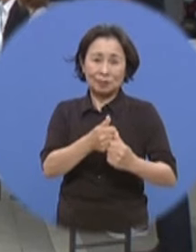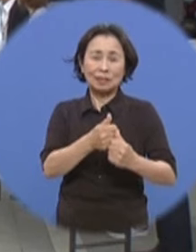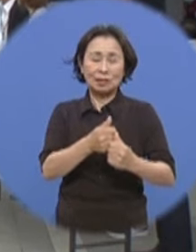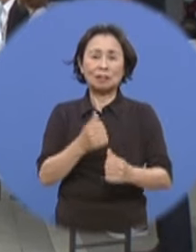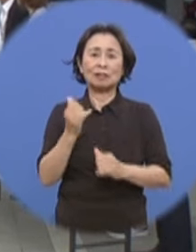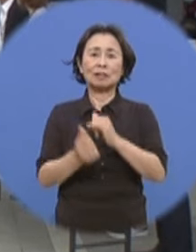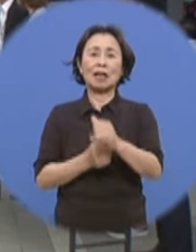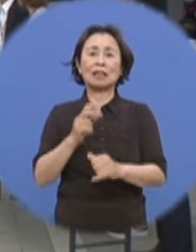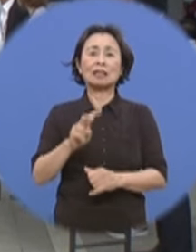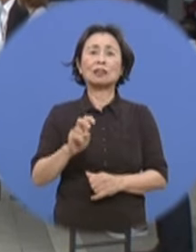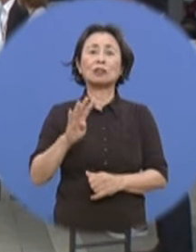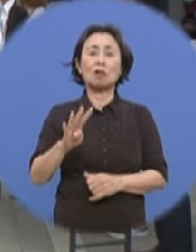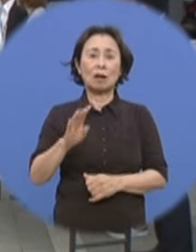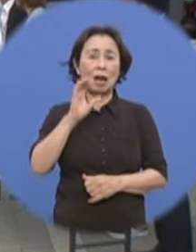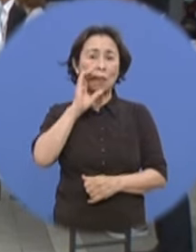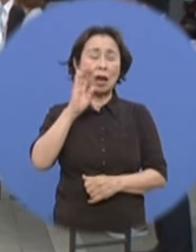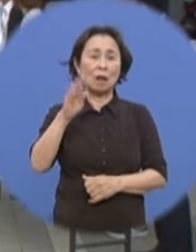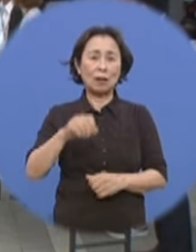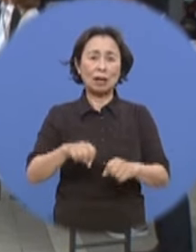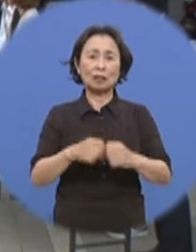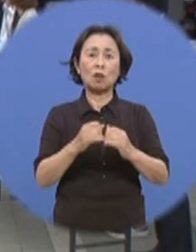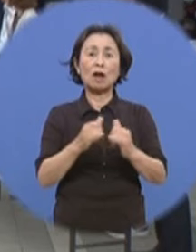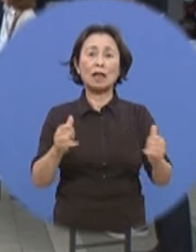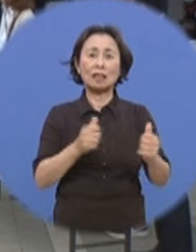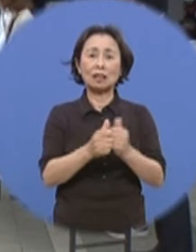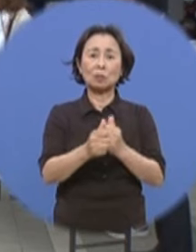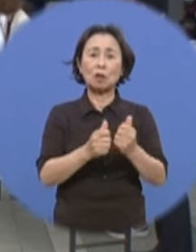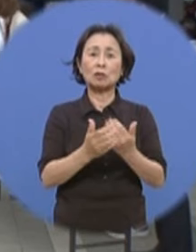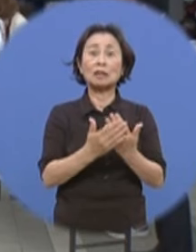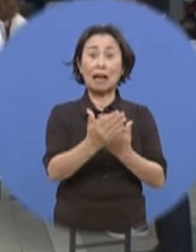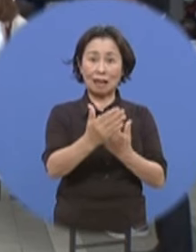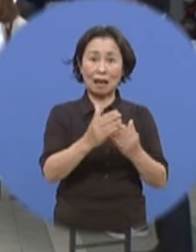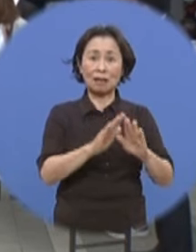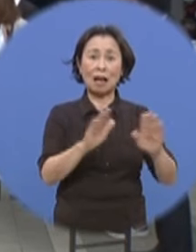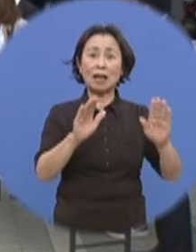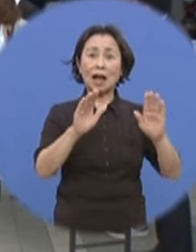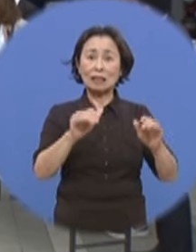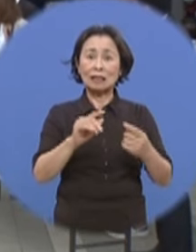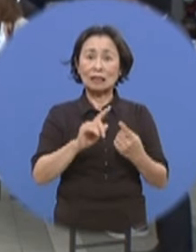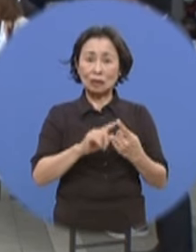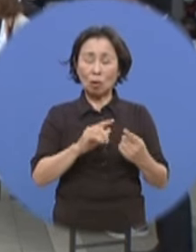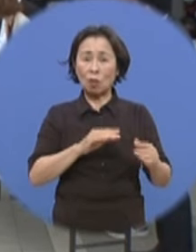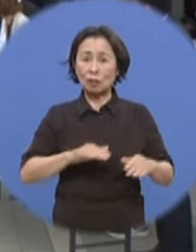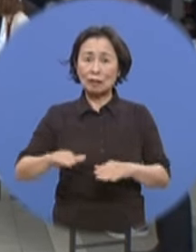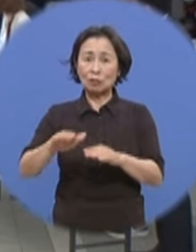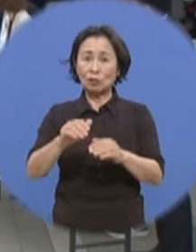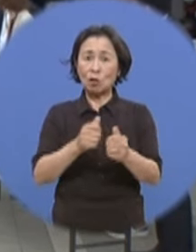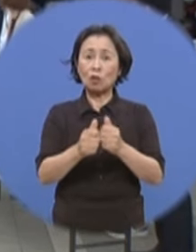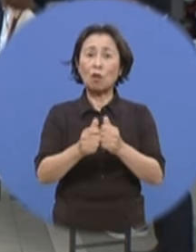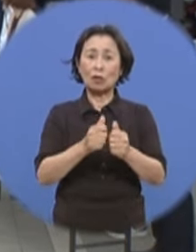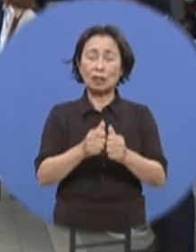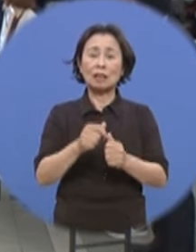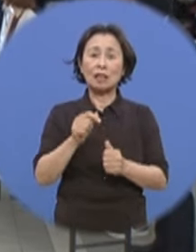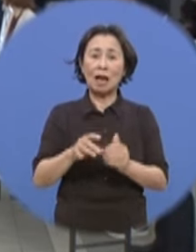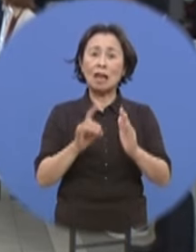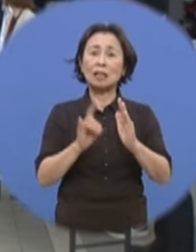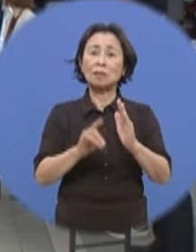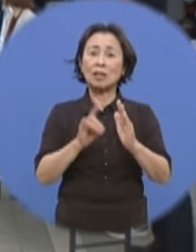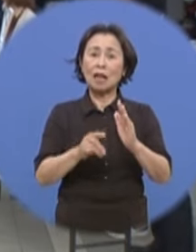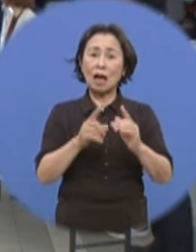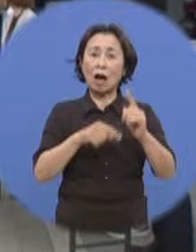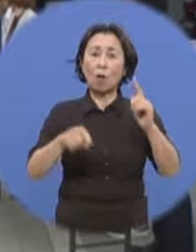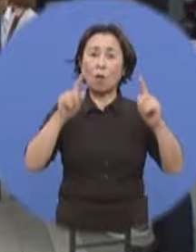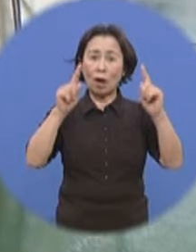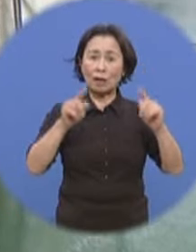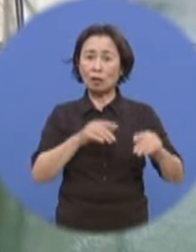和歌山県障害社スポーツ大会の開館式と陸上協議が君公園陸上競技場で